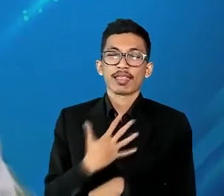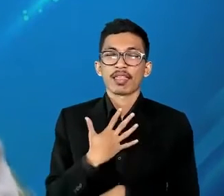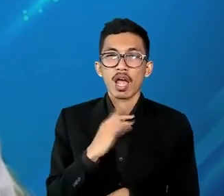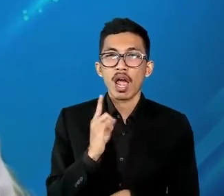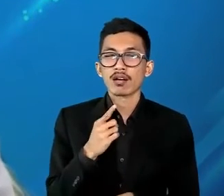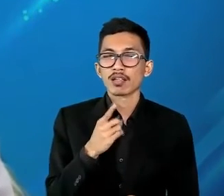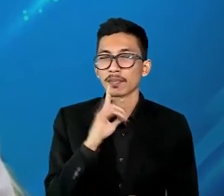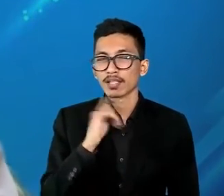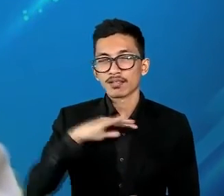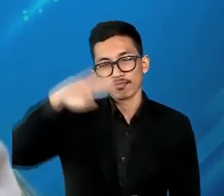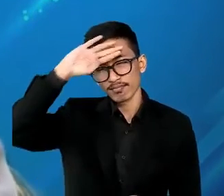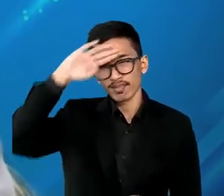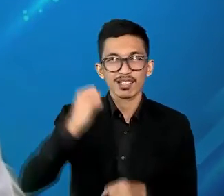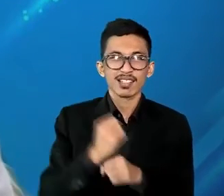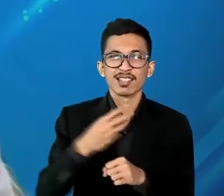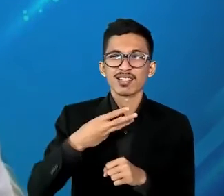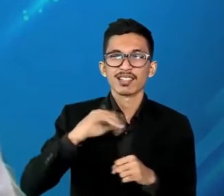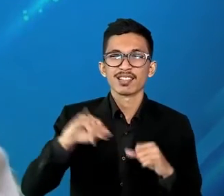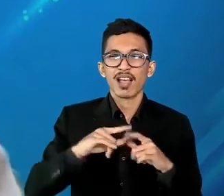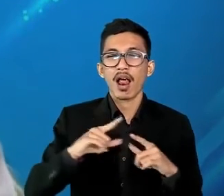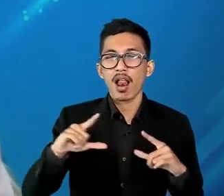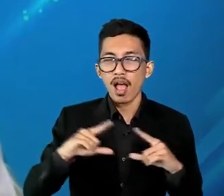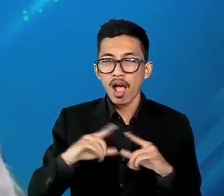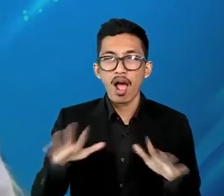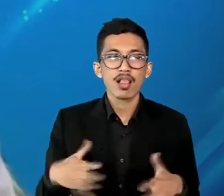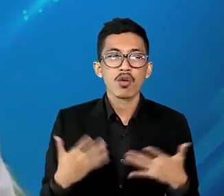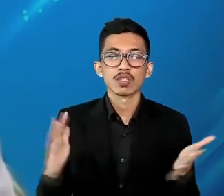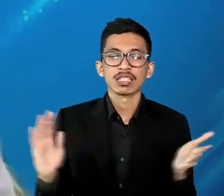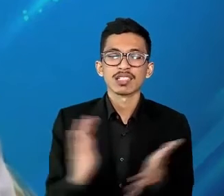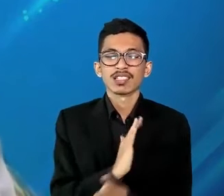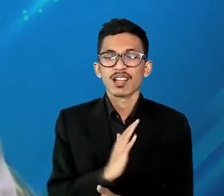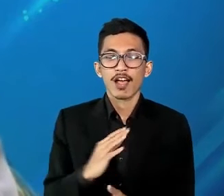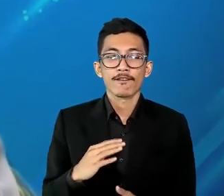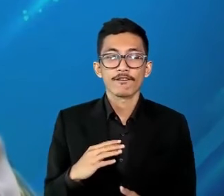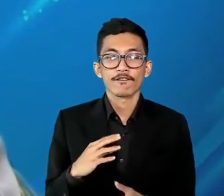ada gejala, ada sisa daripada